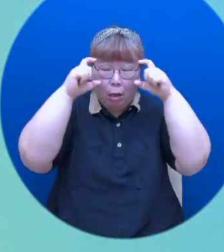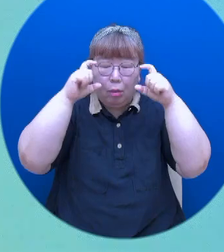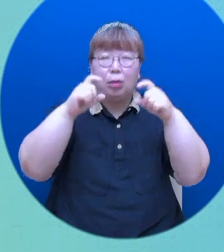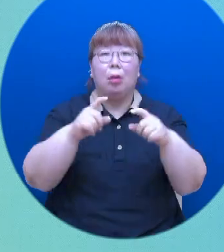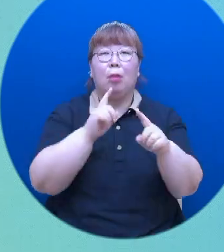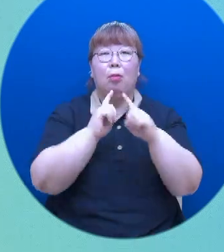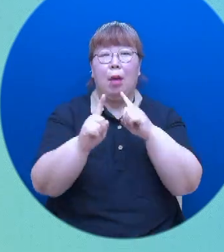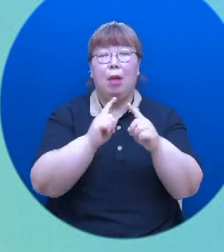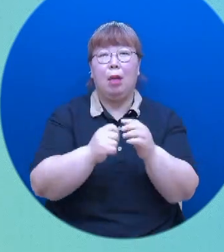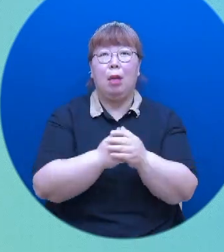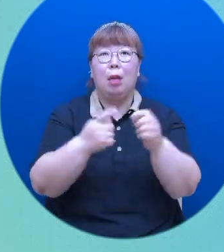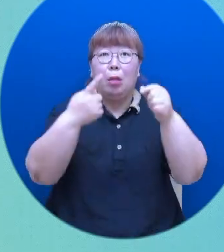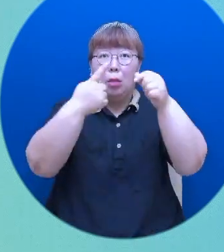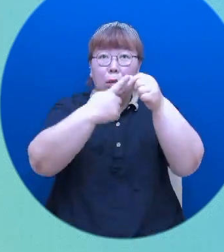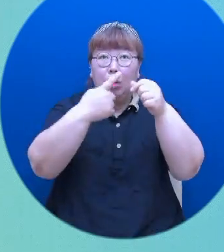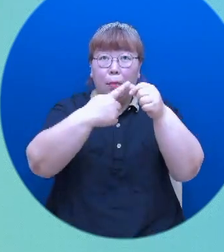안경이